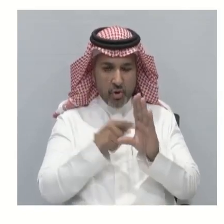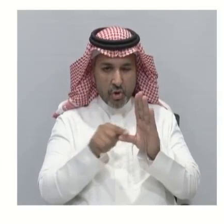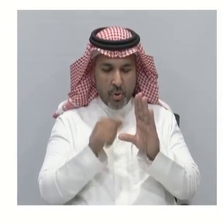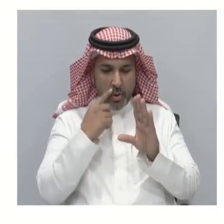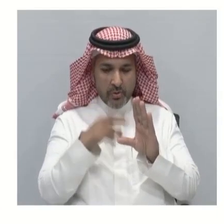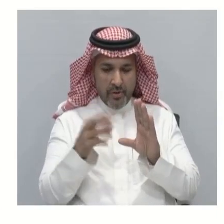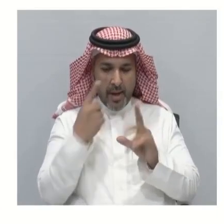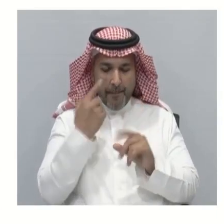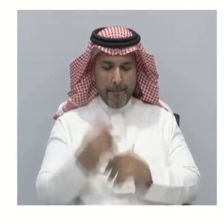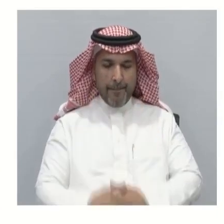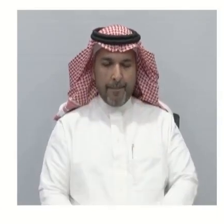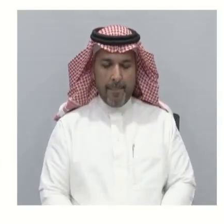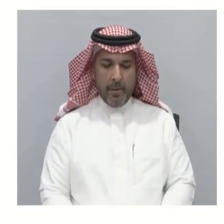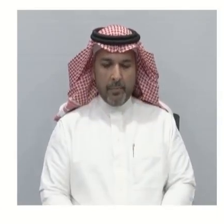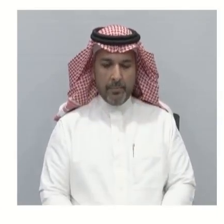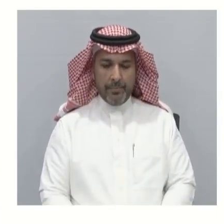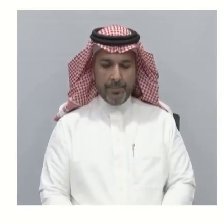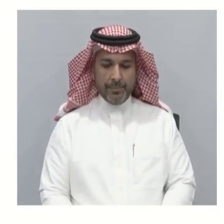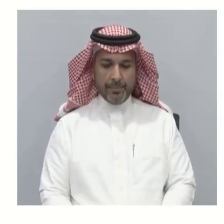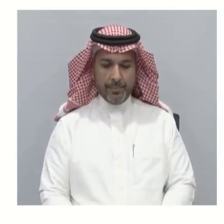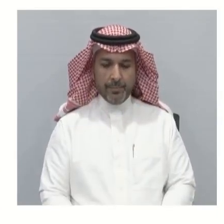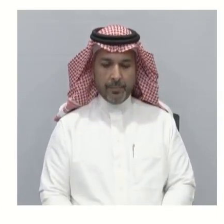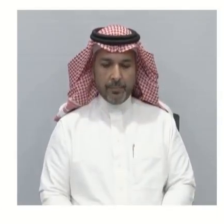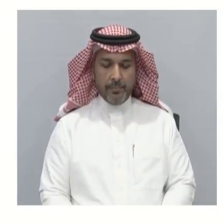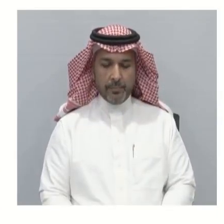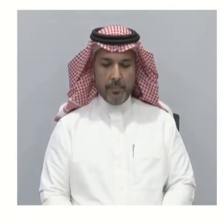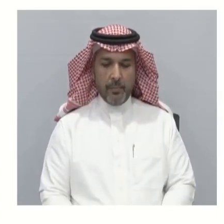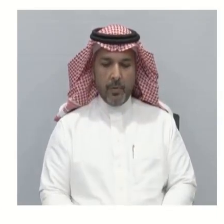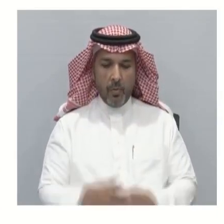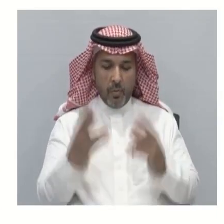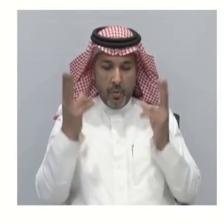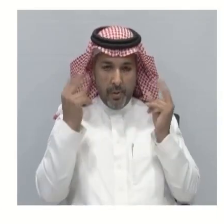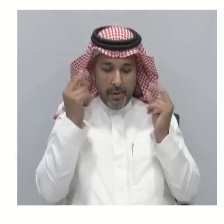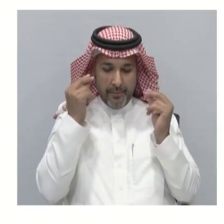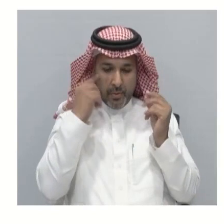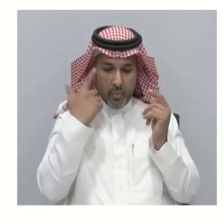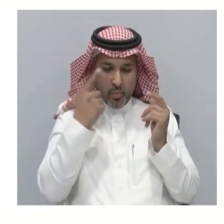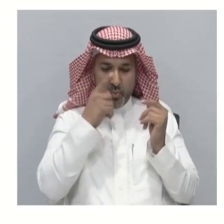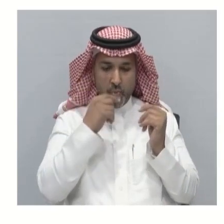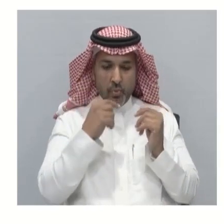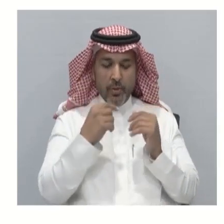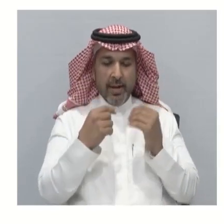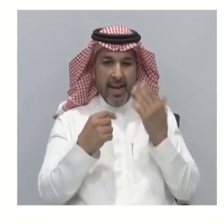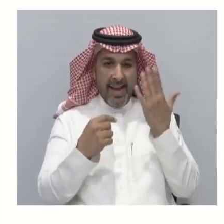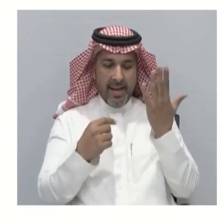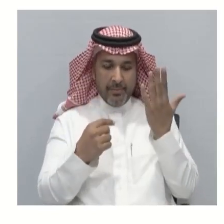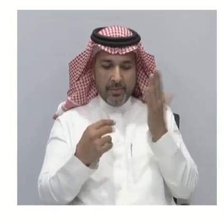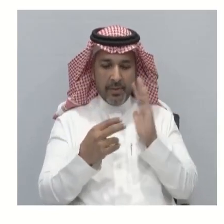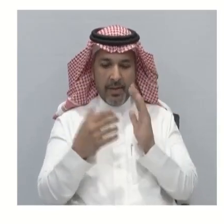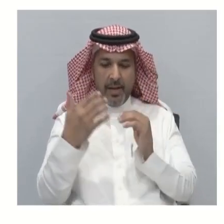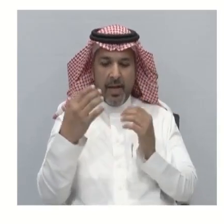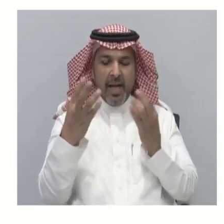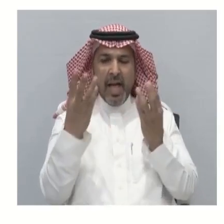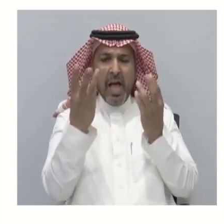اخذنا مفهوم اساسي اول وهو تعريف المتباينه وذكرنا ان تعريف المتباينه انه لاي عددين